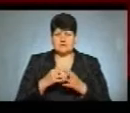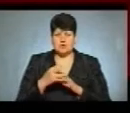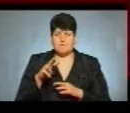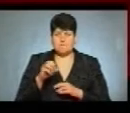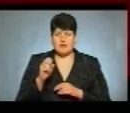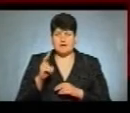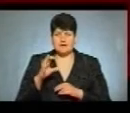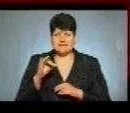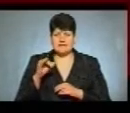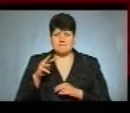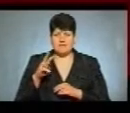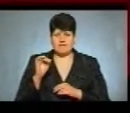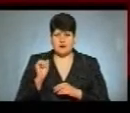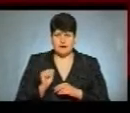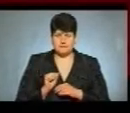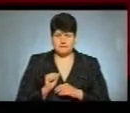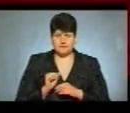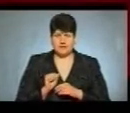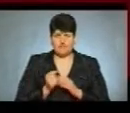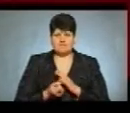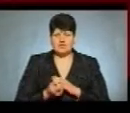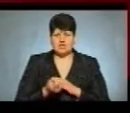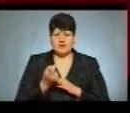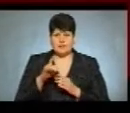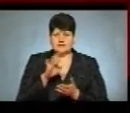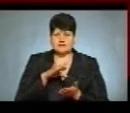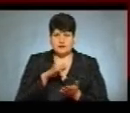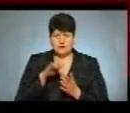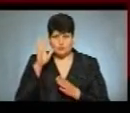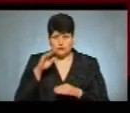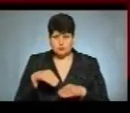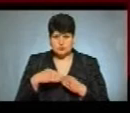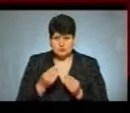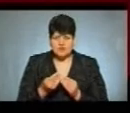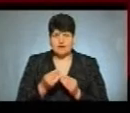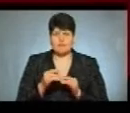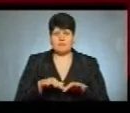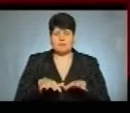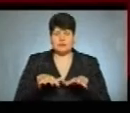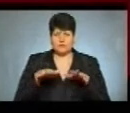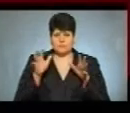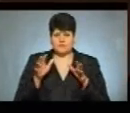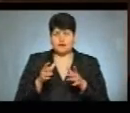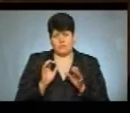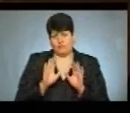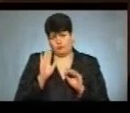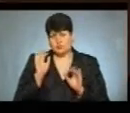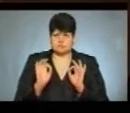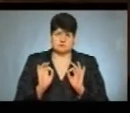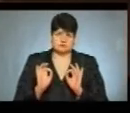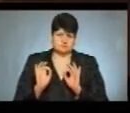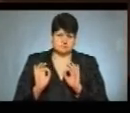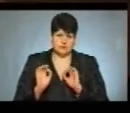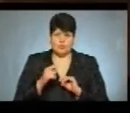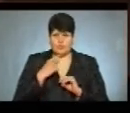на вулиці Хатки, 24. У джерелах централізованого водопостачання, у підтоплених населених пунктах вода безпечна, каже начальник